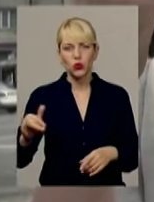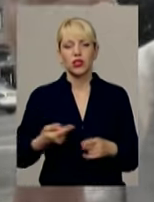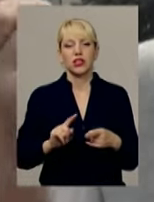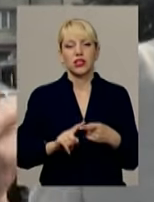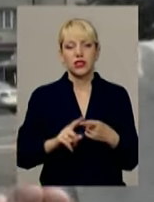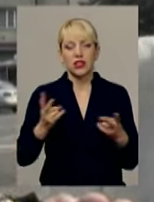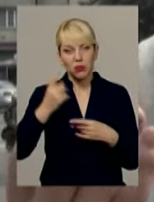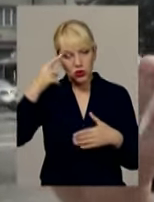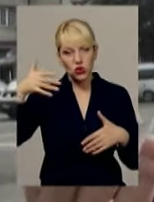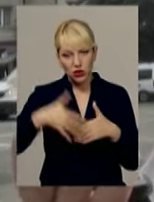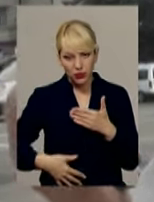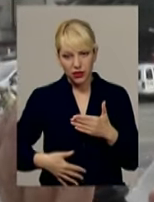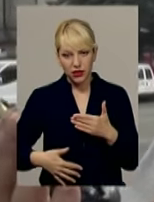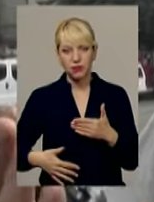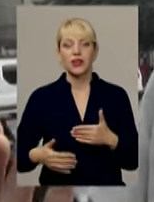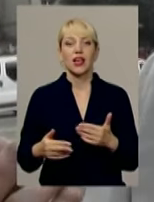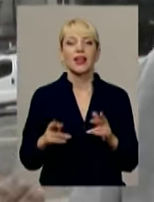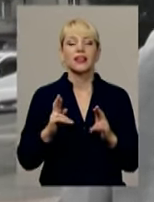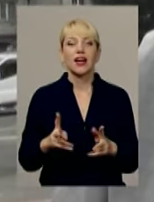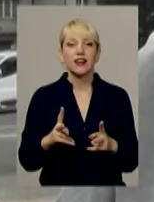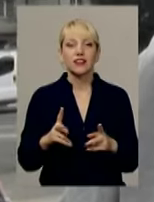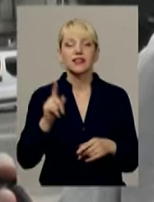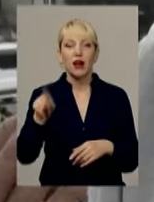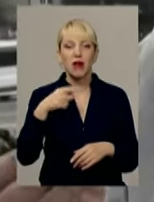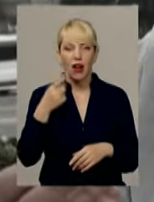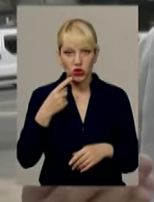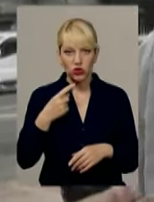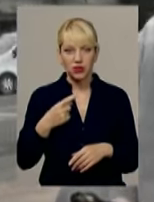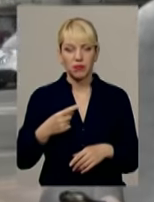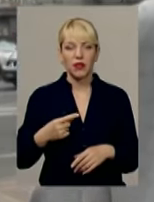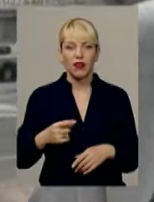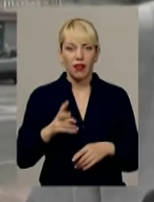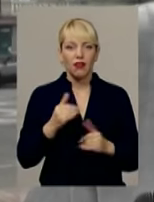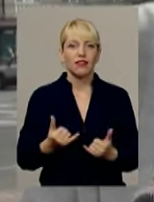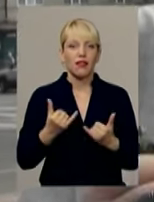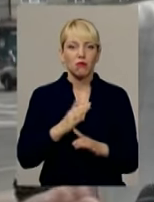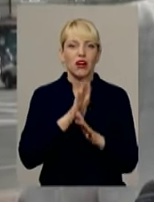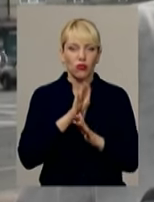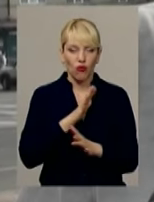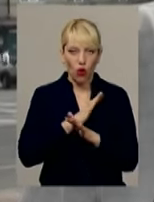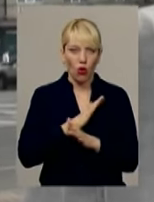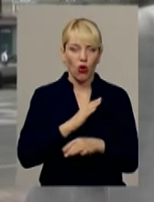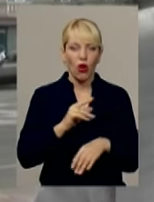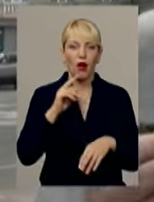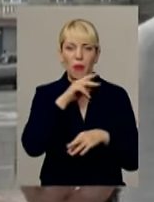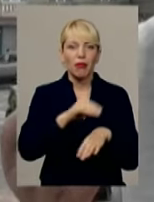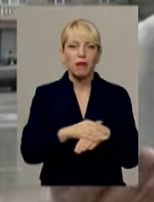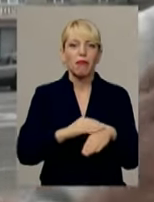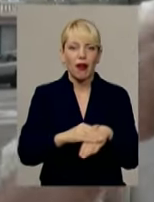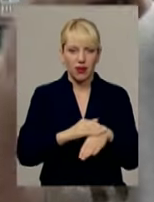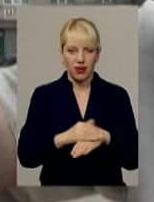треба ж зрозуміти, як там кажуть, мертвому при паркі. От, якщо не працює опалення,